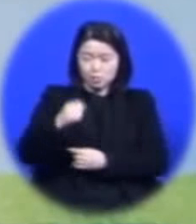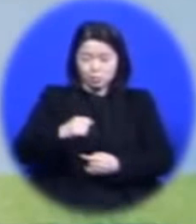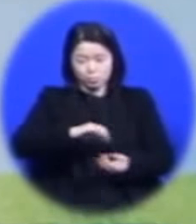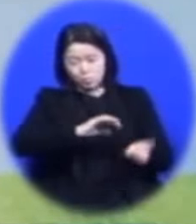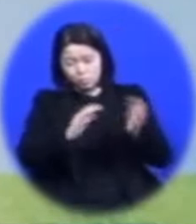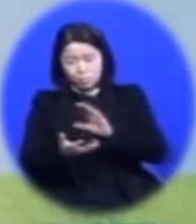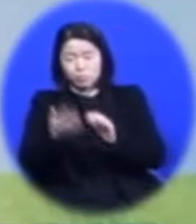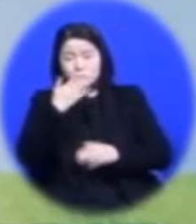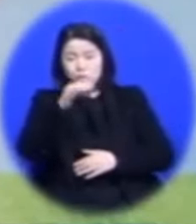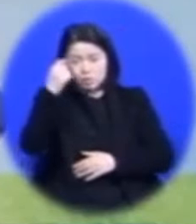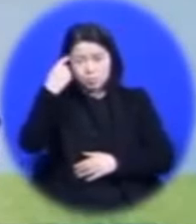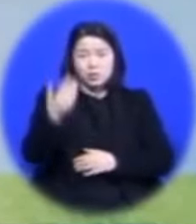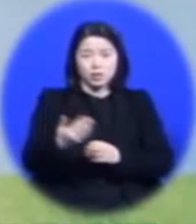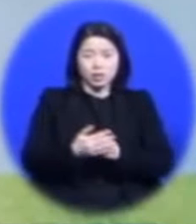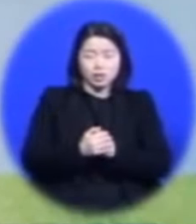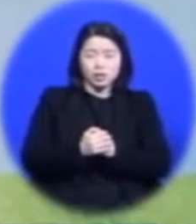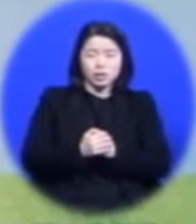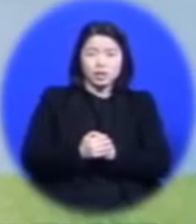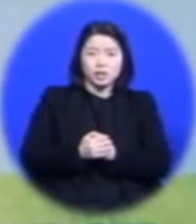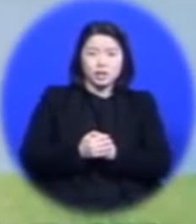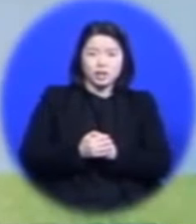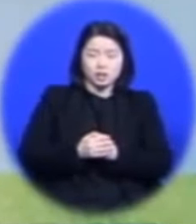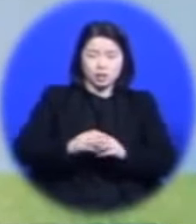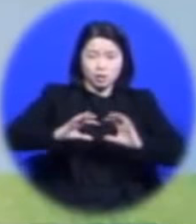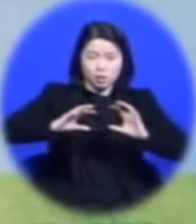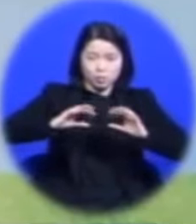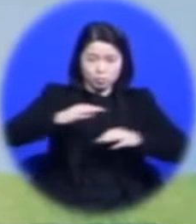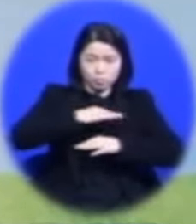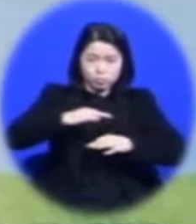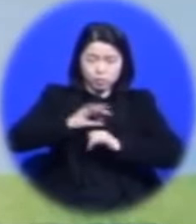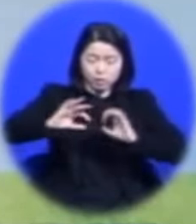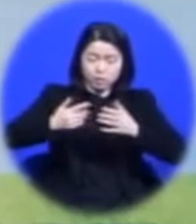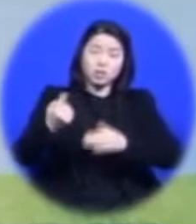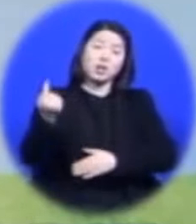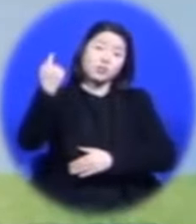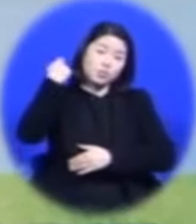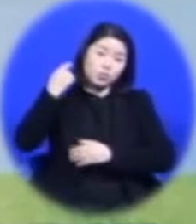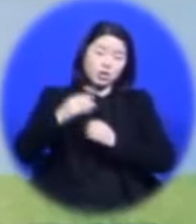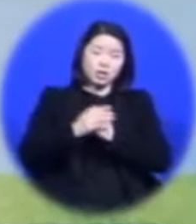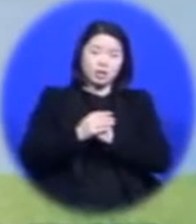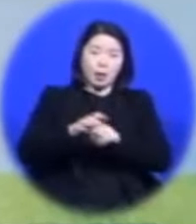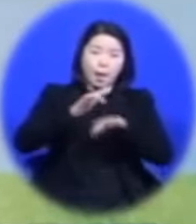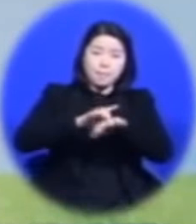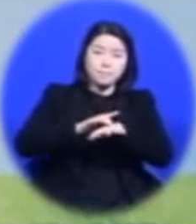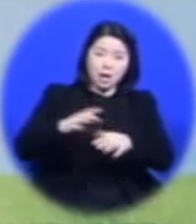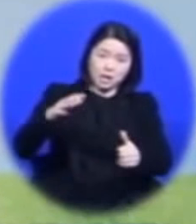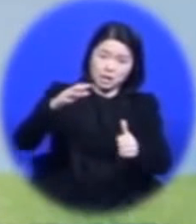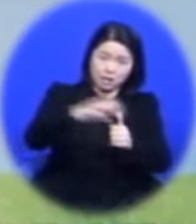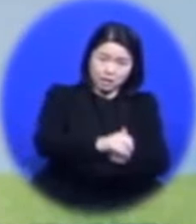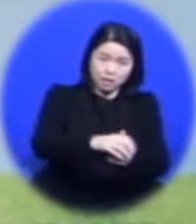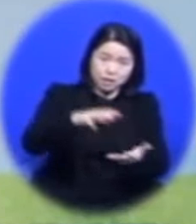말이에요이 불리한 세상의 뒤 뒤에는 마귀가 장악하고